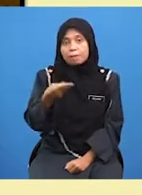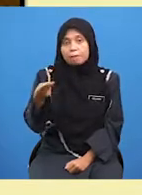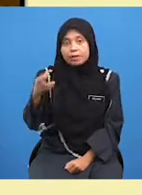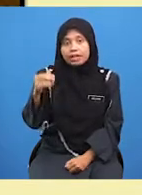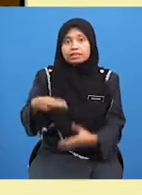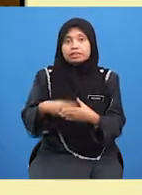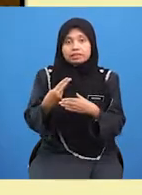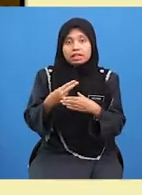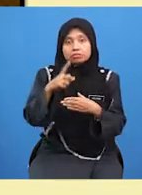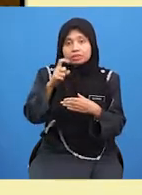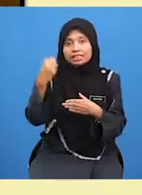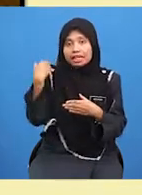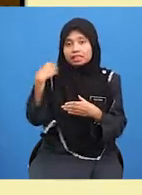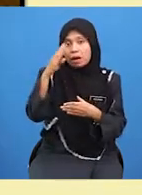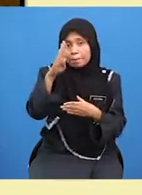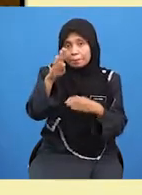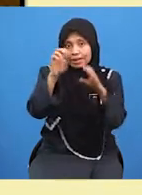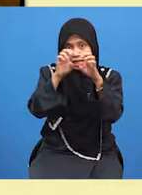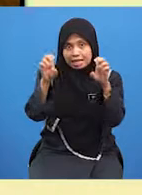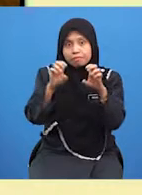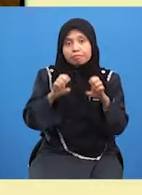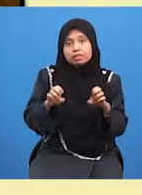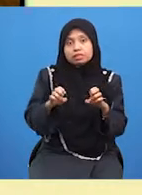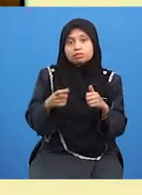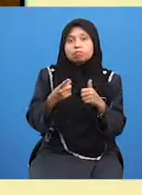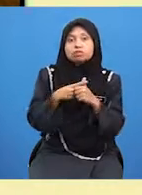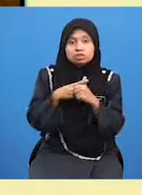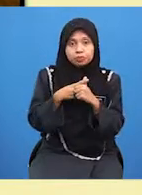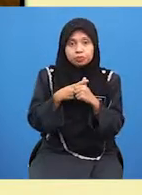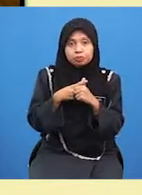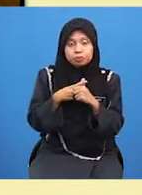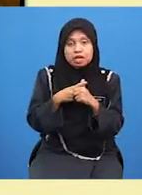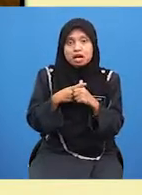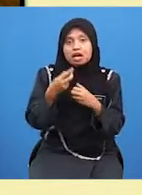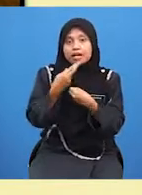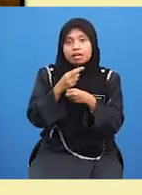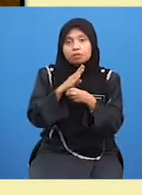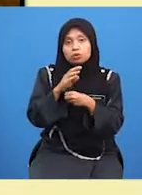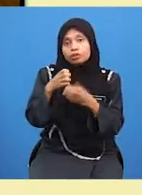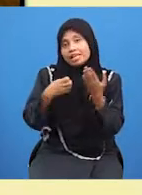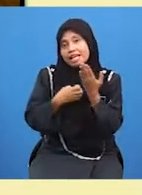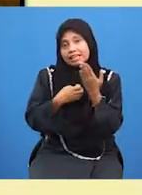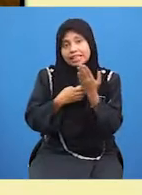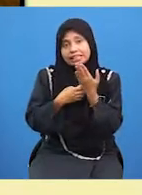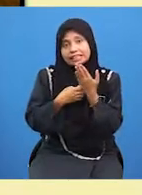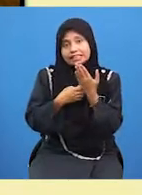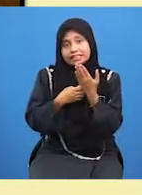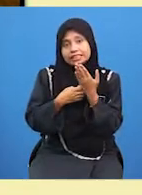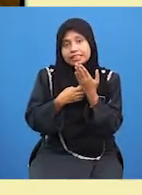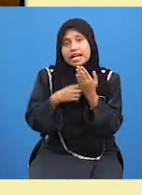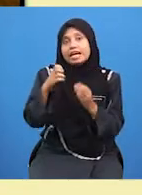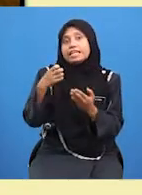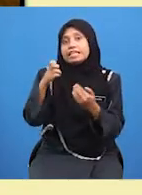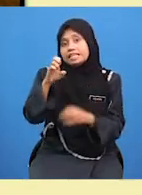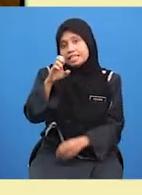dihasilkan mestilah melibatkan empat aplikasi teknologi, iaitu reka bentuk elektrik, reka